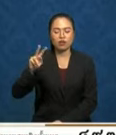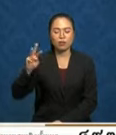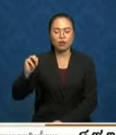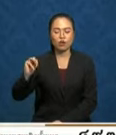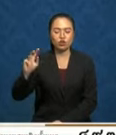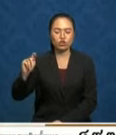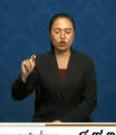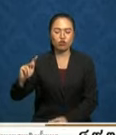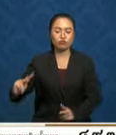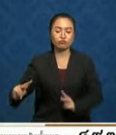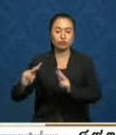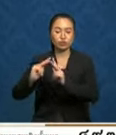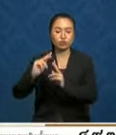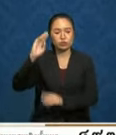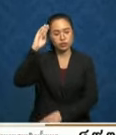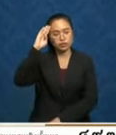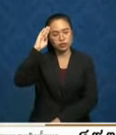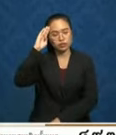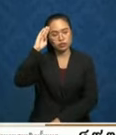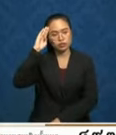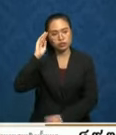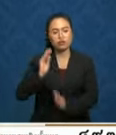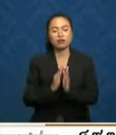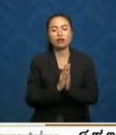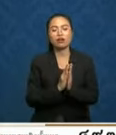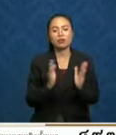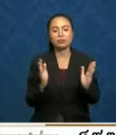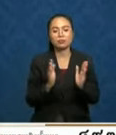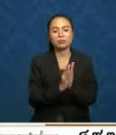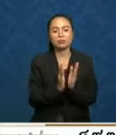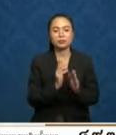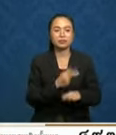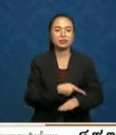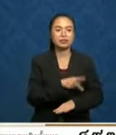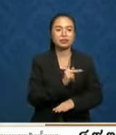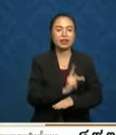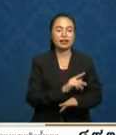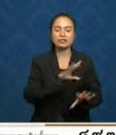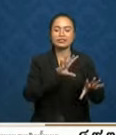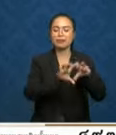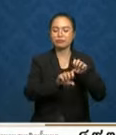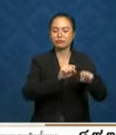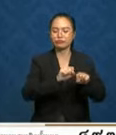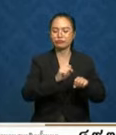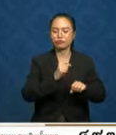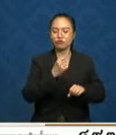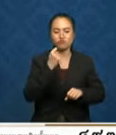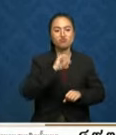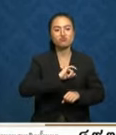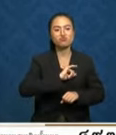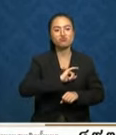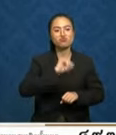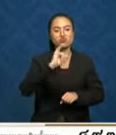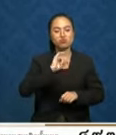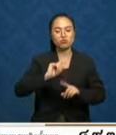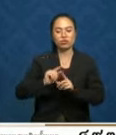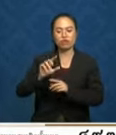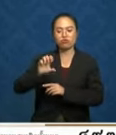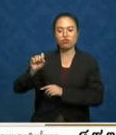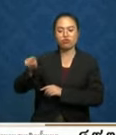ครับผมต้องขอบคุณท่านประธานท่านประธานจับประเด็นถูกแต่คนพูดเนี่ยไม่จับประเด็นตัว